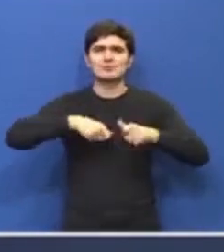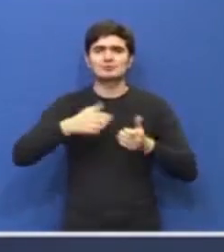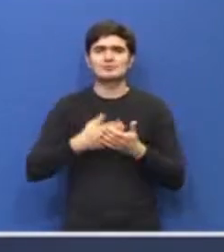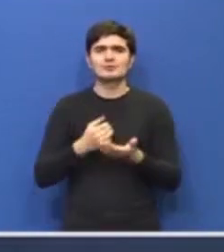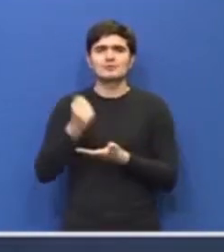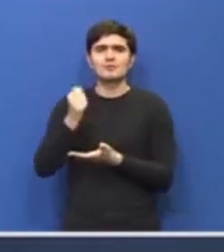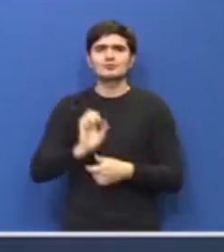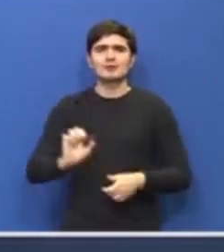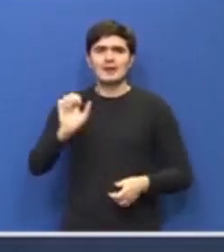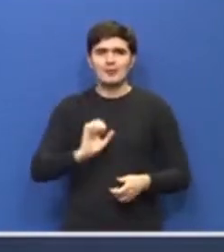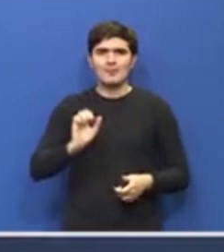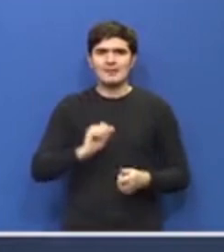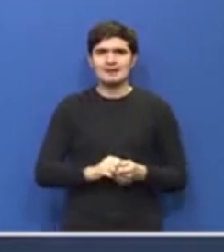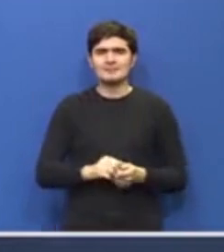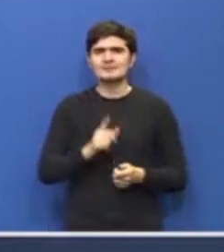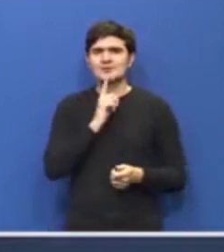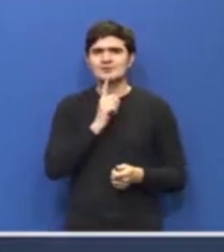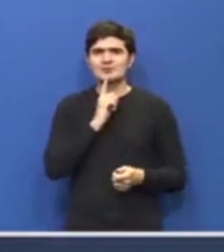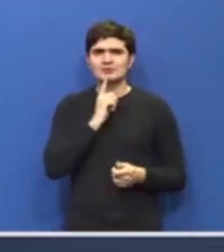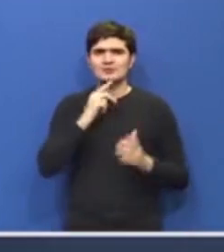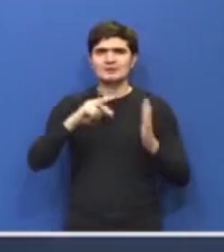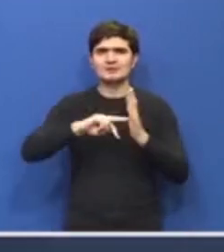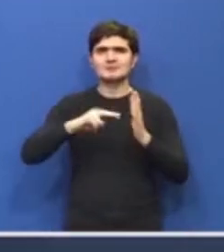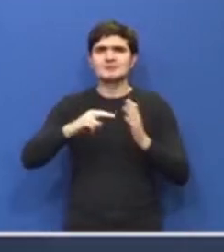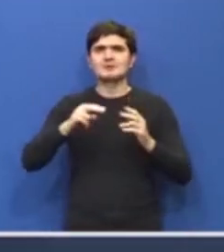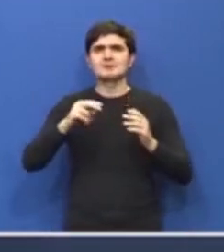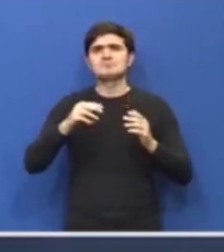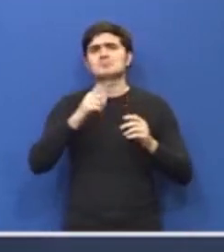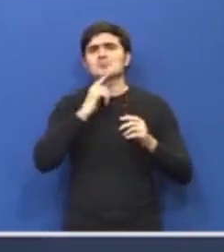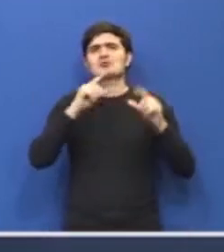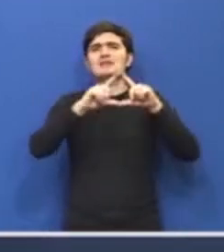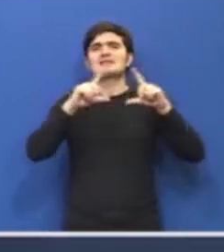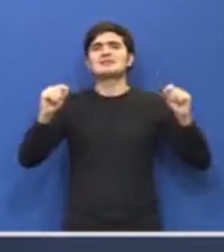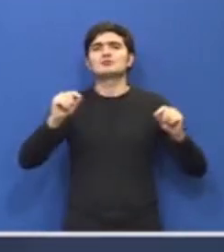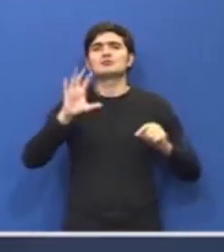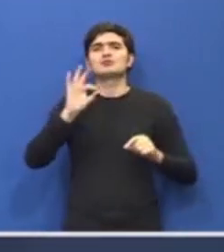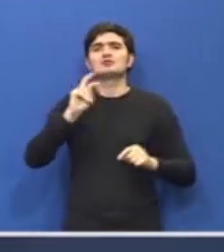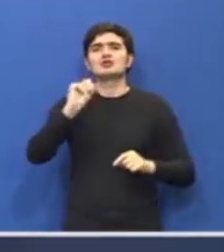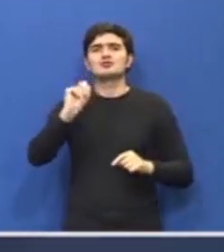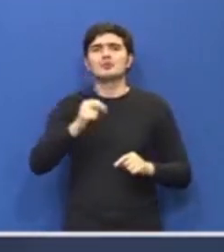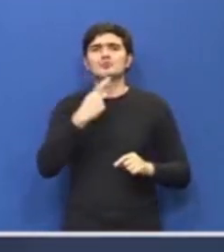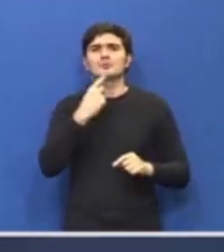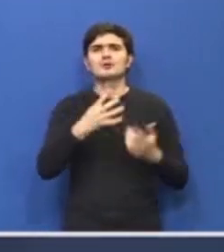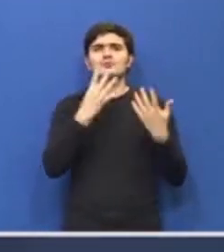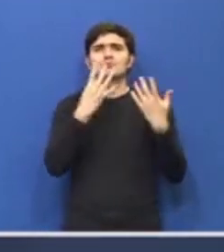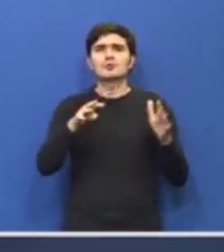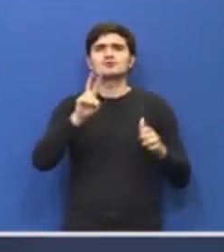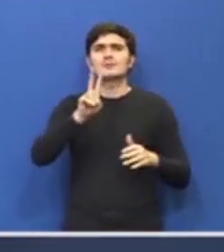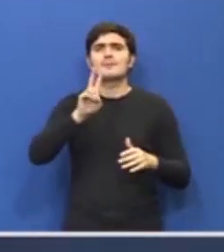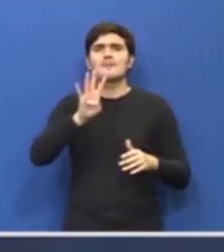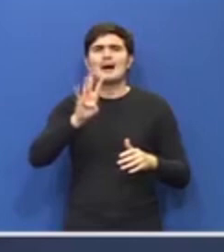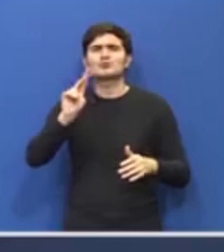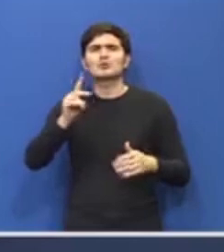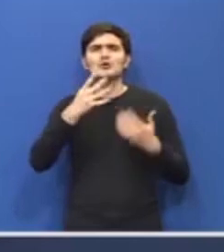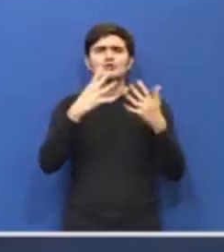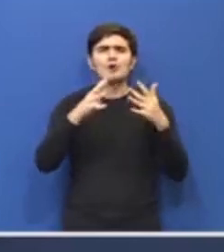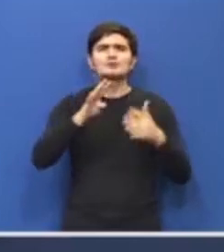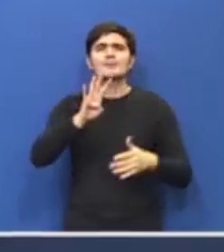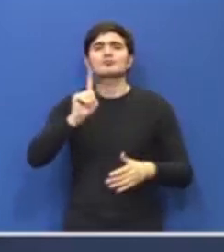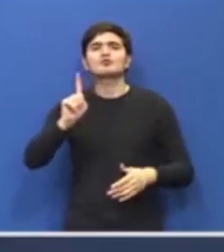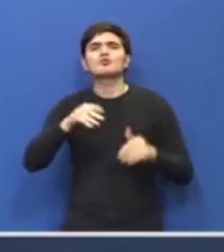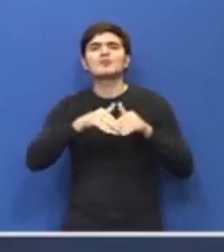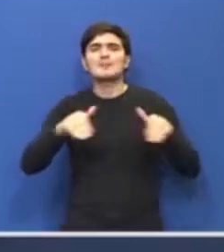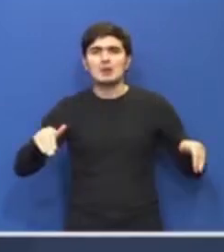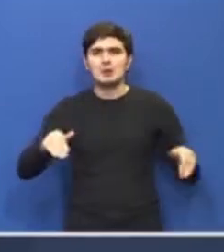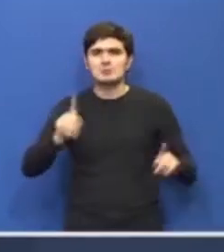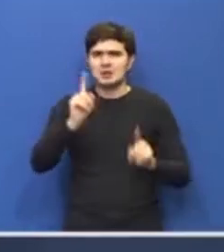pe fonduri europene, ce se numește tehnic titlul 58, respectiv 941 de milioane. Pentru